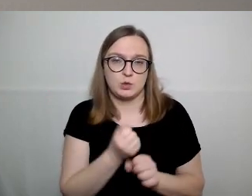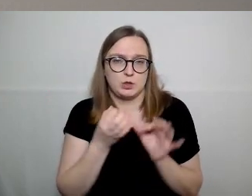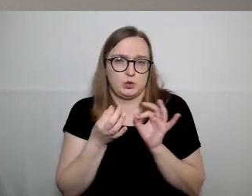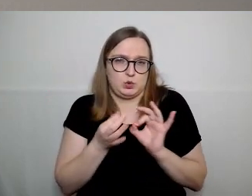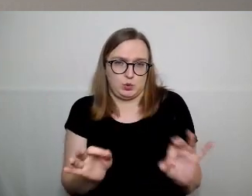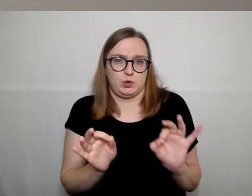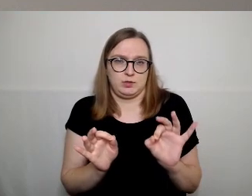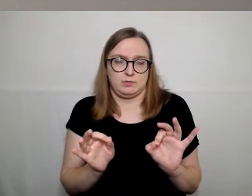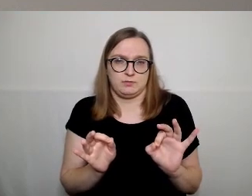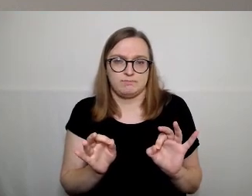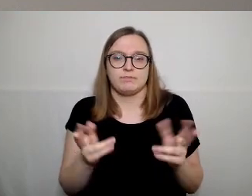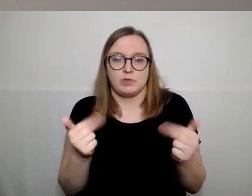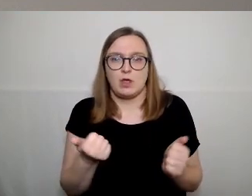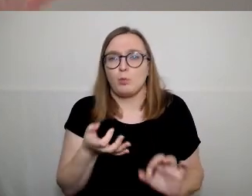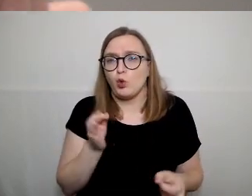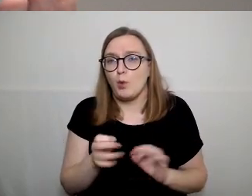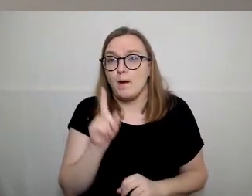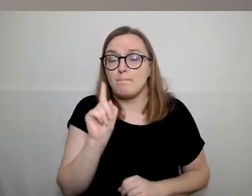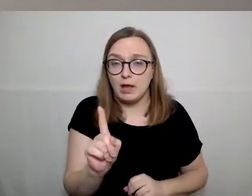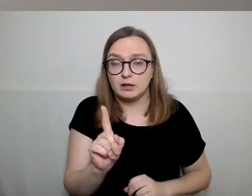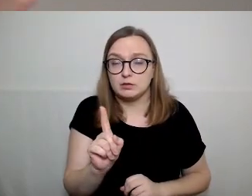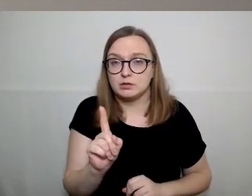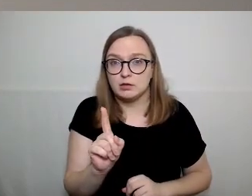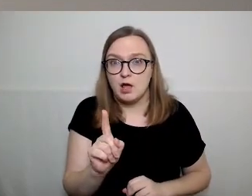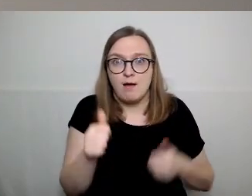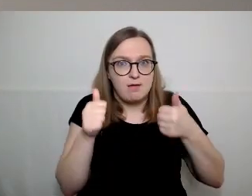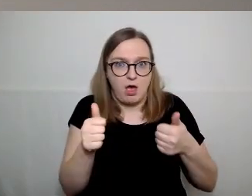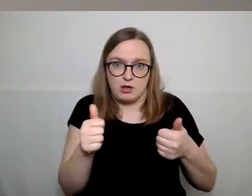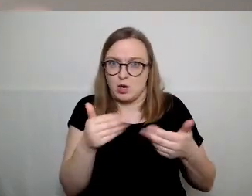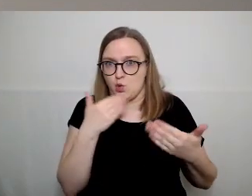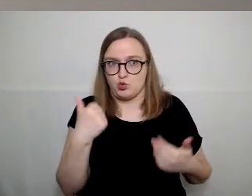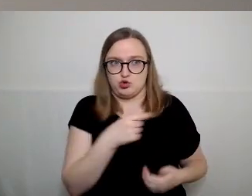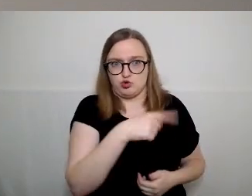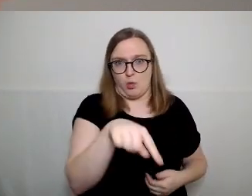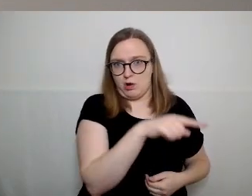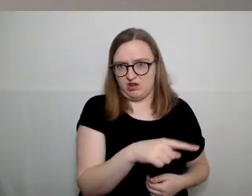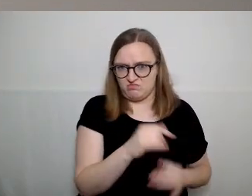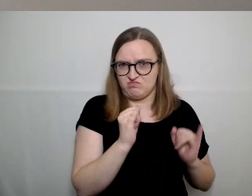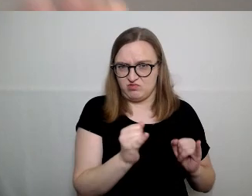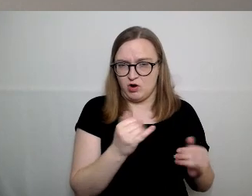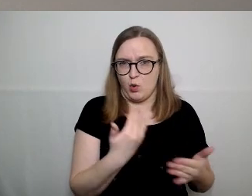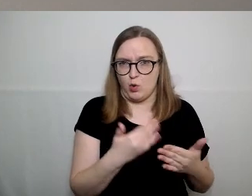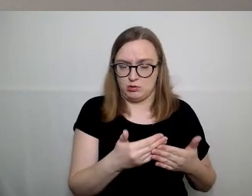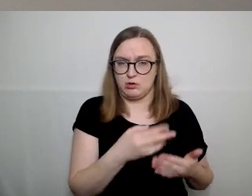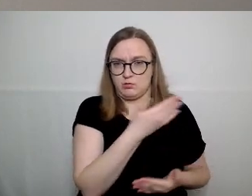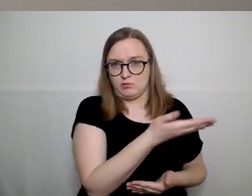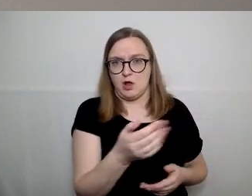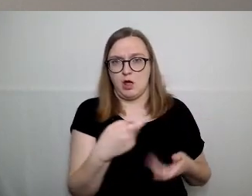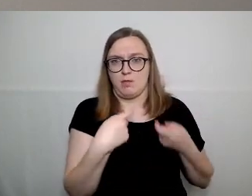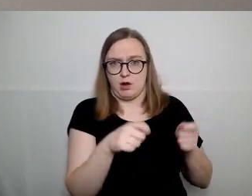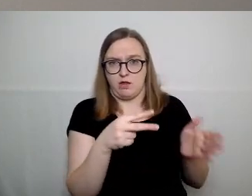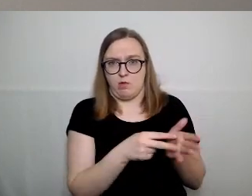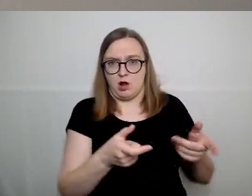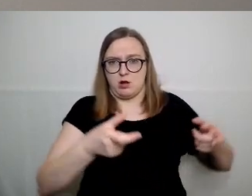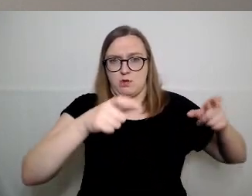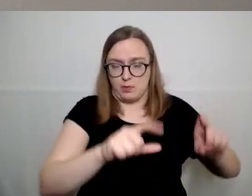siūlyti, taip čia yra normalu, bet tai nėra gerai mūsų vartotojui, nes tas perina į pardavimo kainą. Taip, o